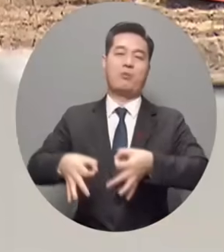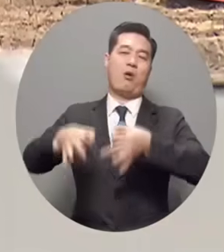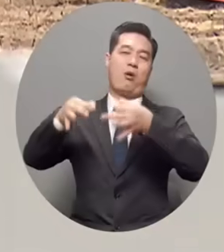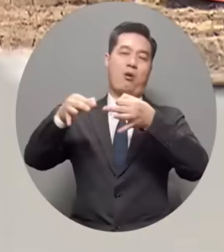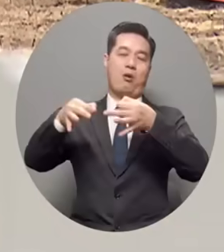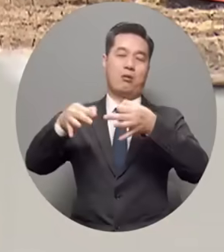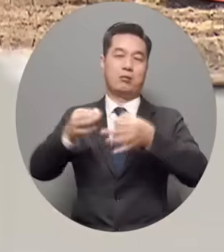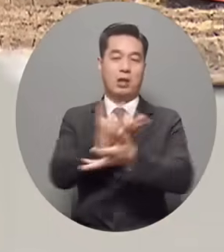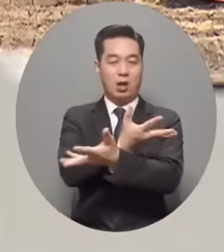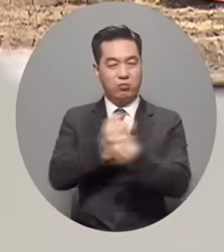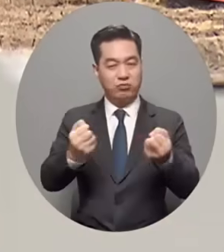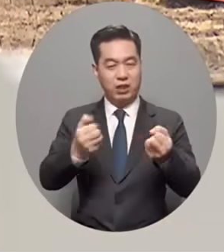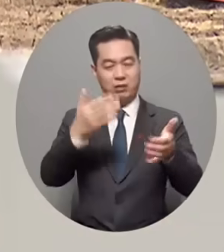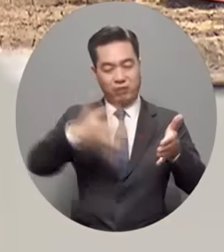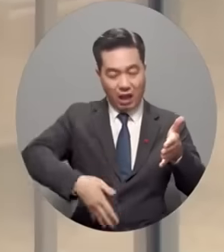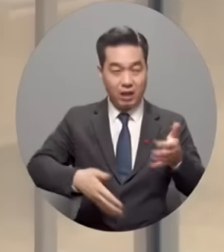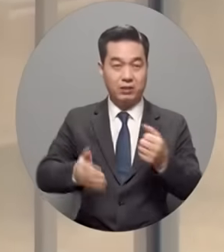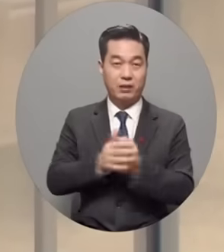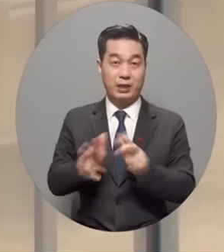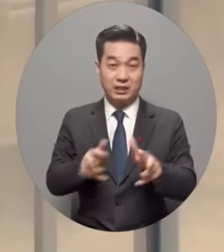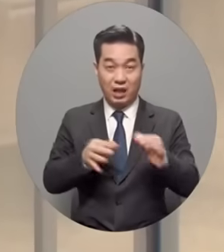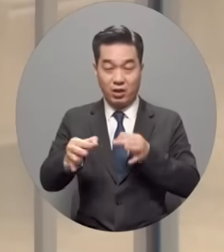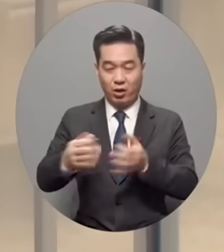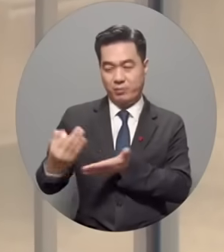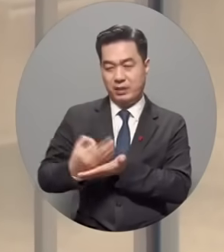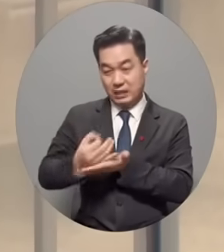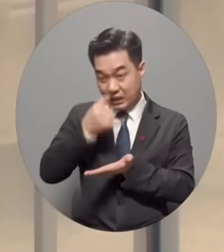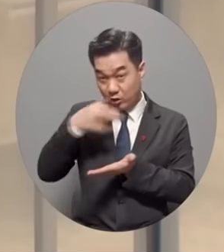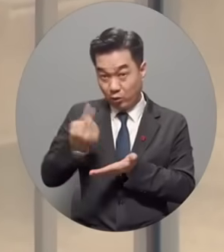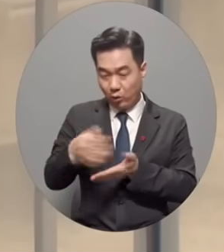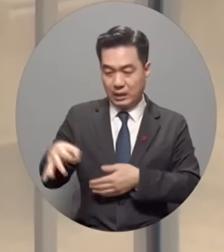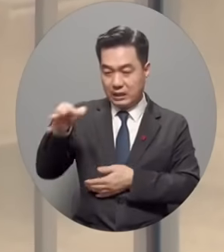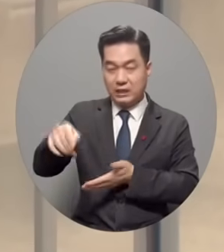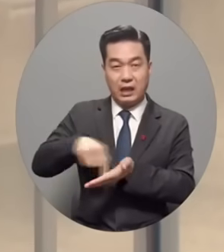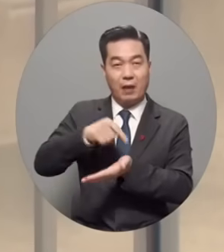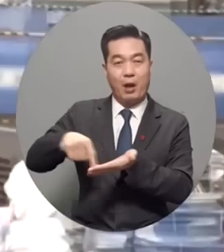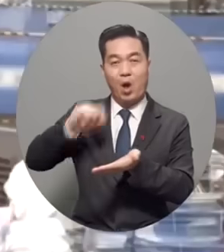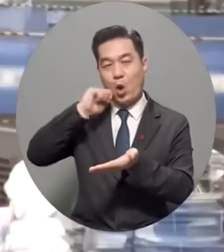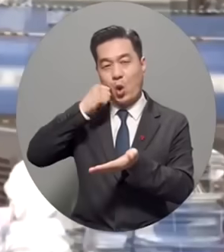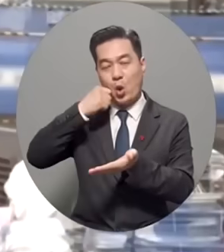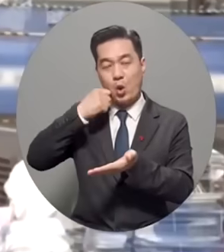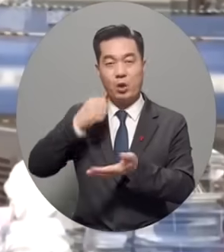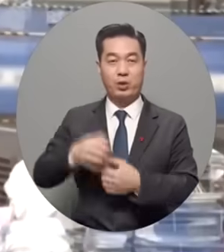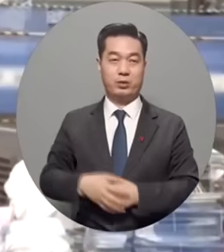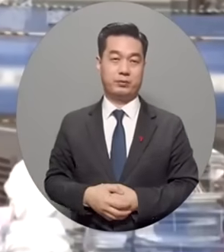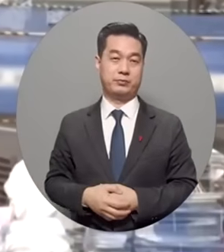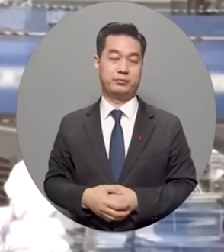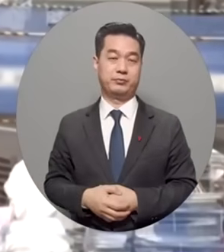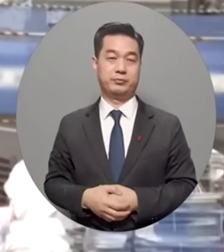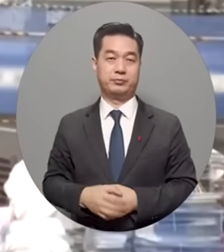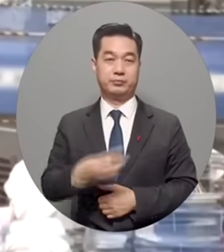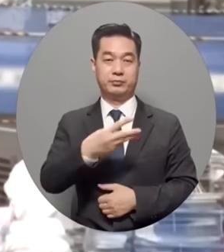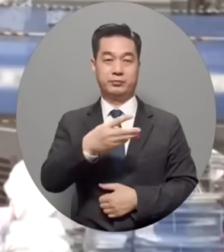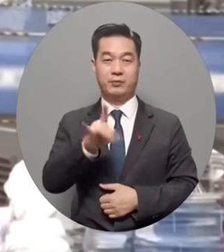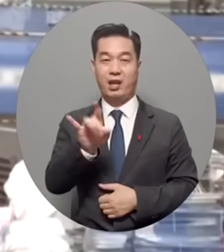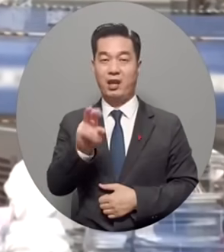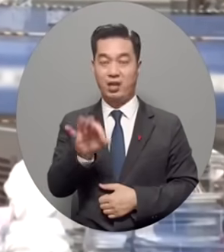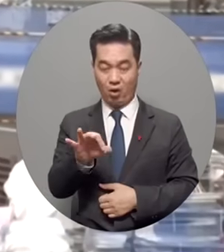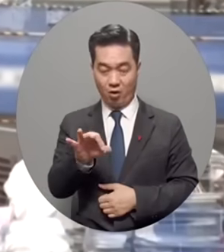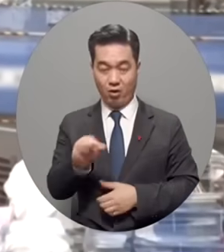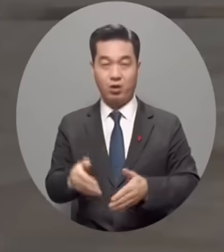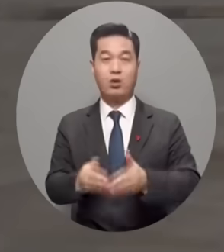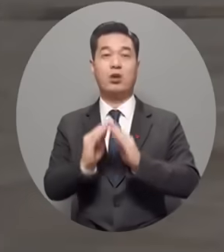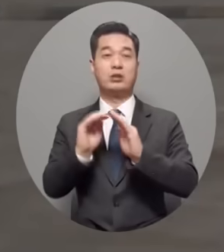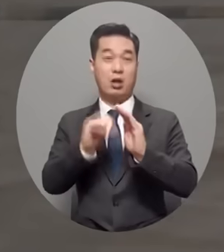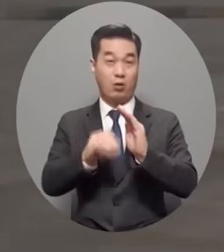시장이 가라앉으며 이제는 영업이익이 나도 이자 갚기도 버거운 상황입니다. 시장에서는 태영건설이 착공도 하지